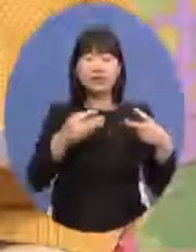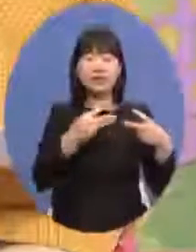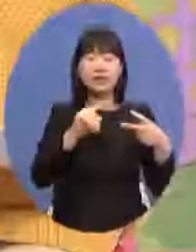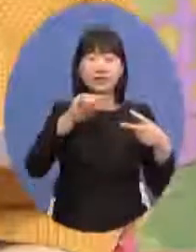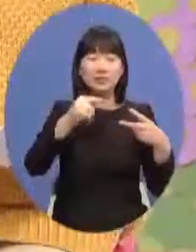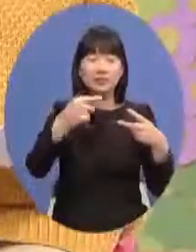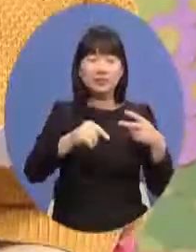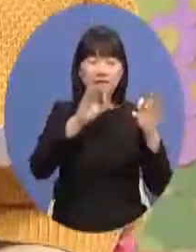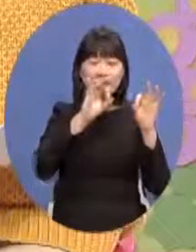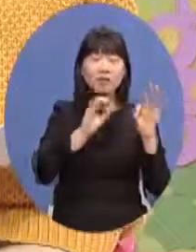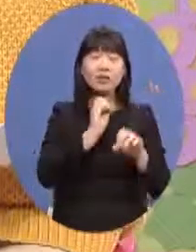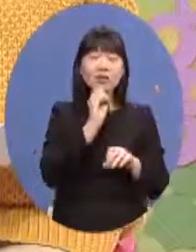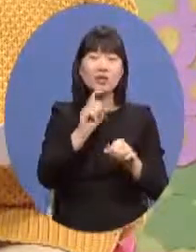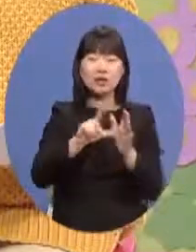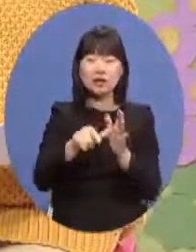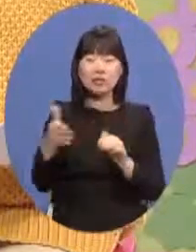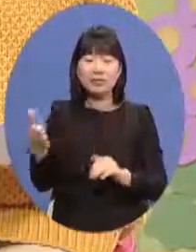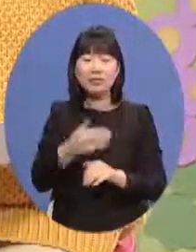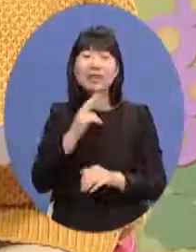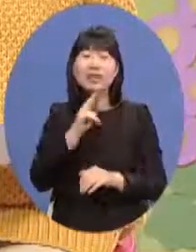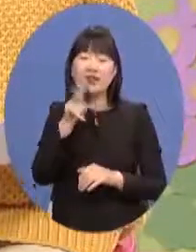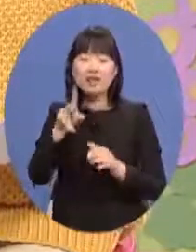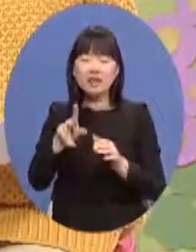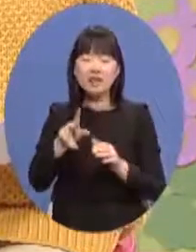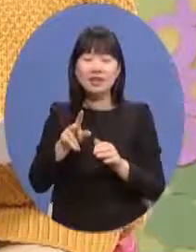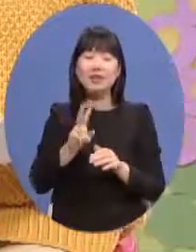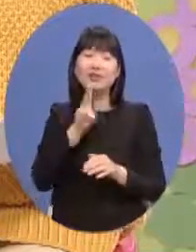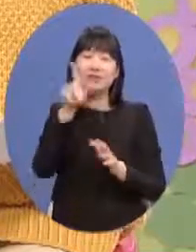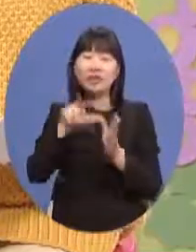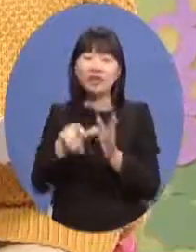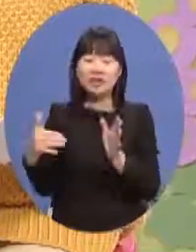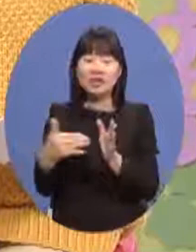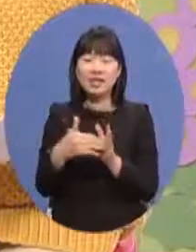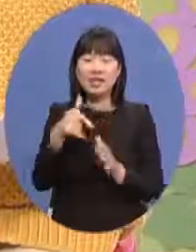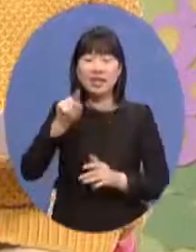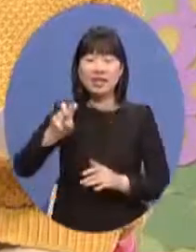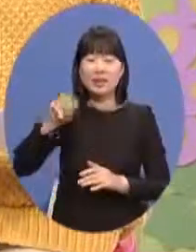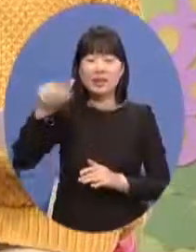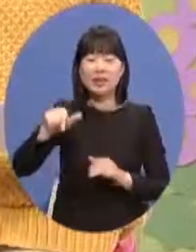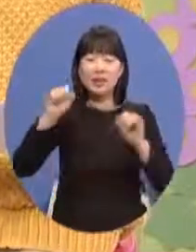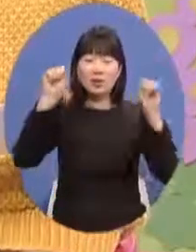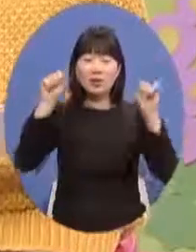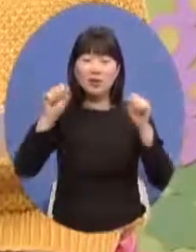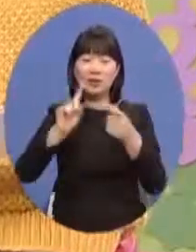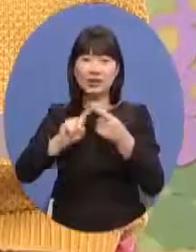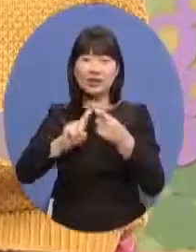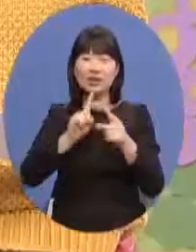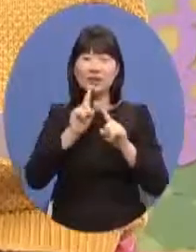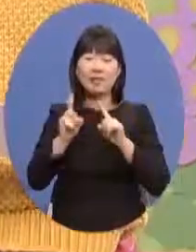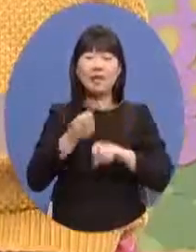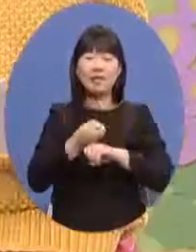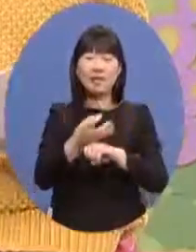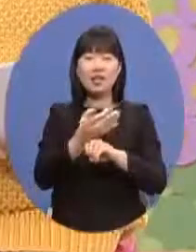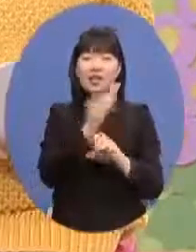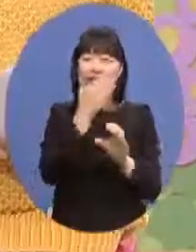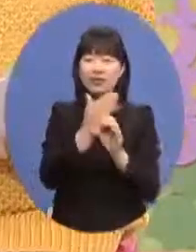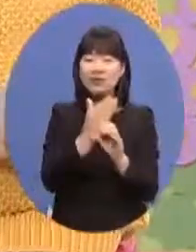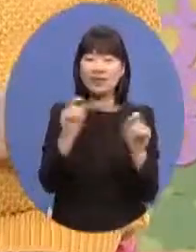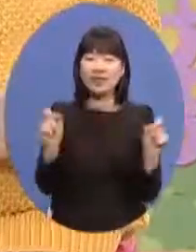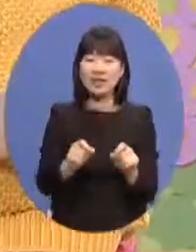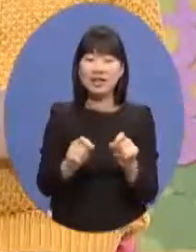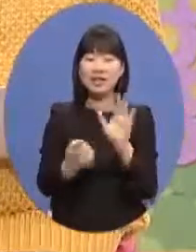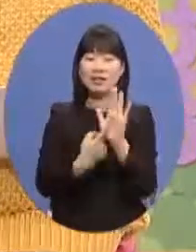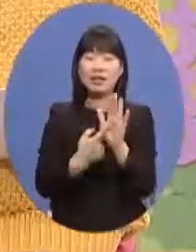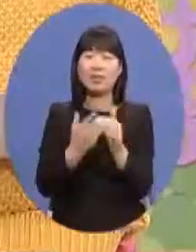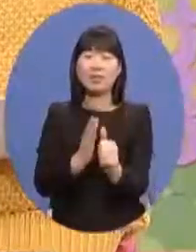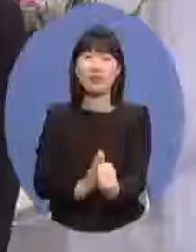2라운드는요, 0세부터 2세, 2살까지의 감각 운동기에 관한 문제입니다. 먼저 선생님, 이 시기에 키포인트를 짧게 집어주시죠.